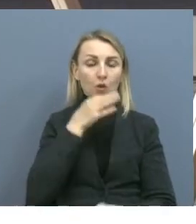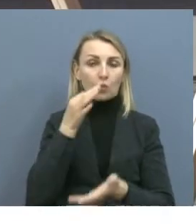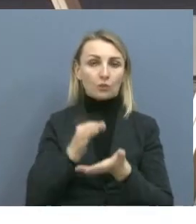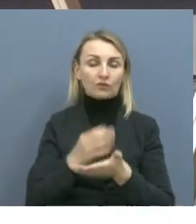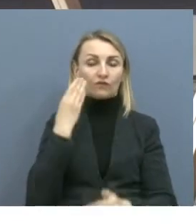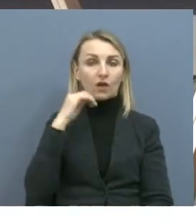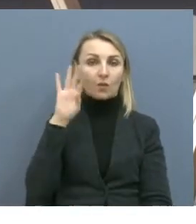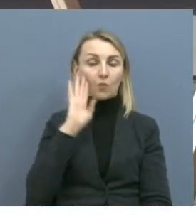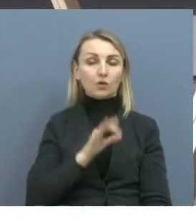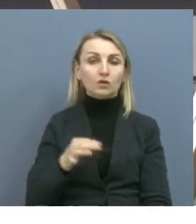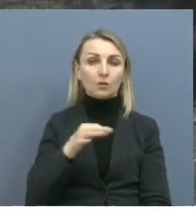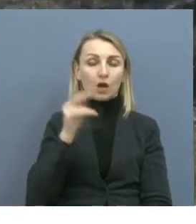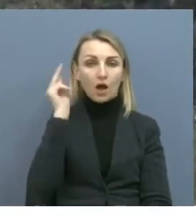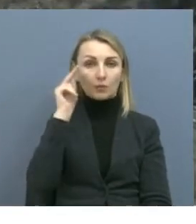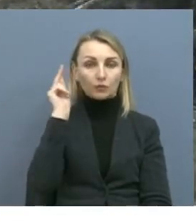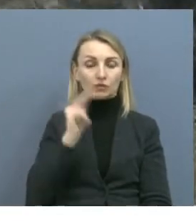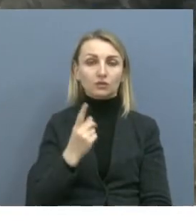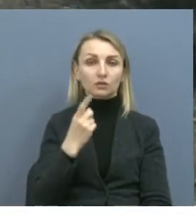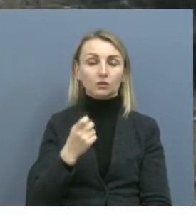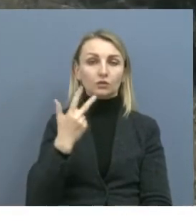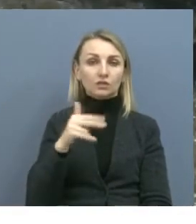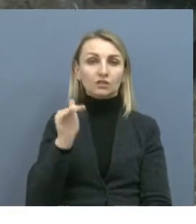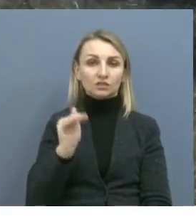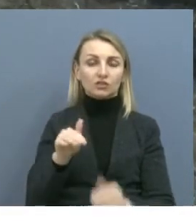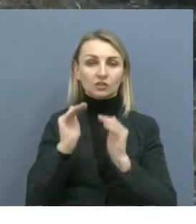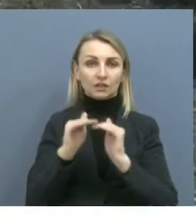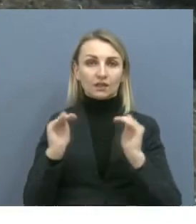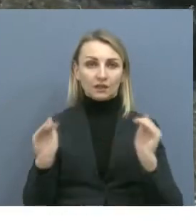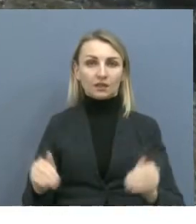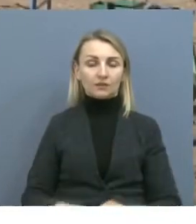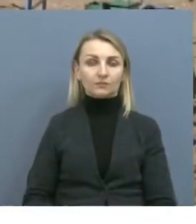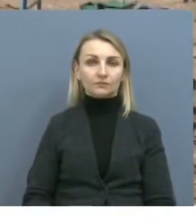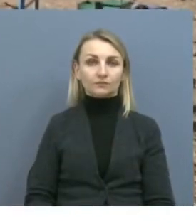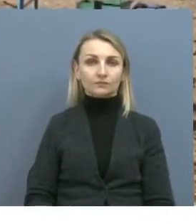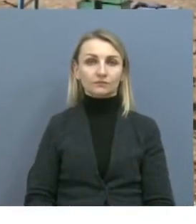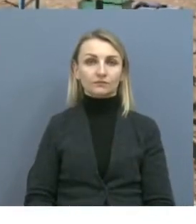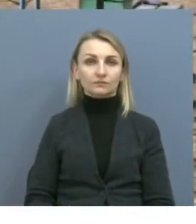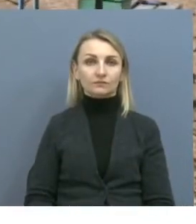Напомним, в Акмолинской области обучается около 130 тысяч учеников. Оксана Матасова,